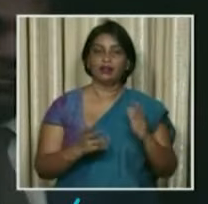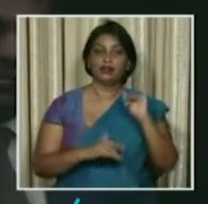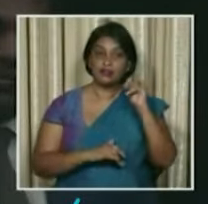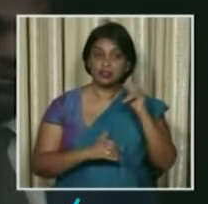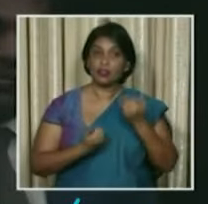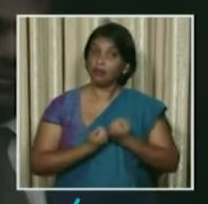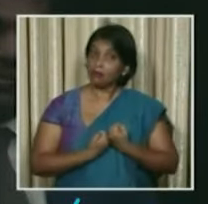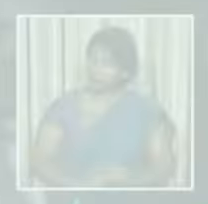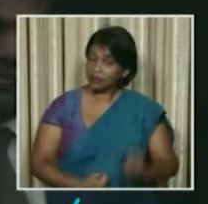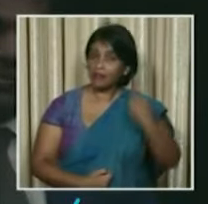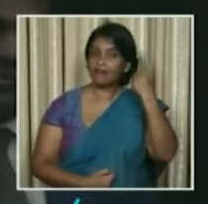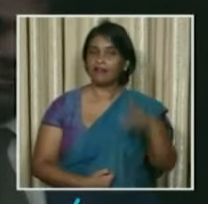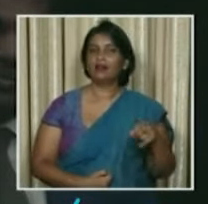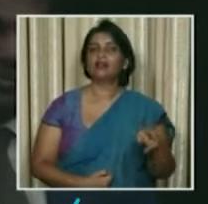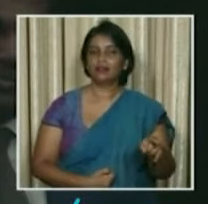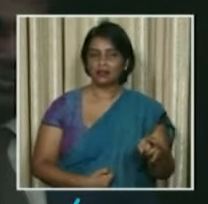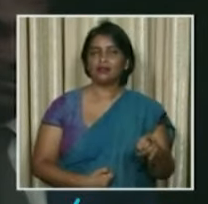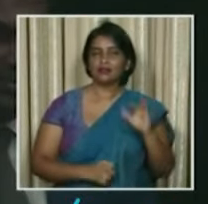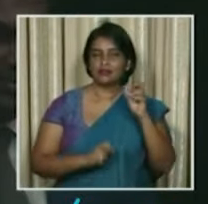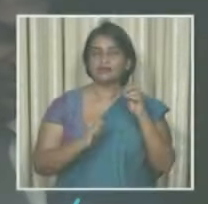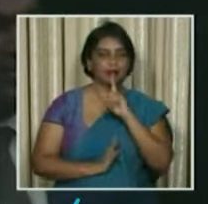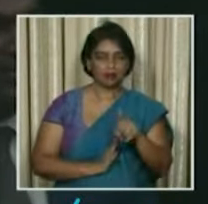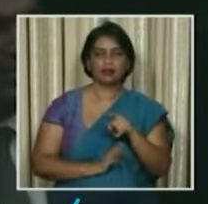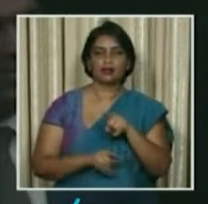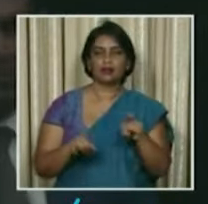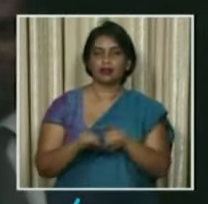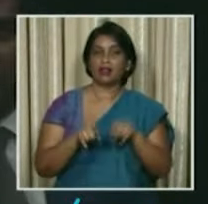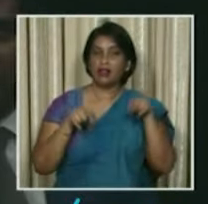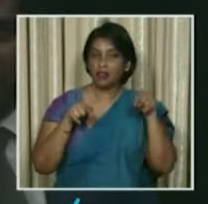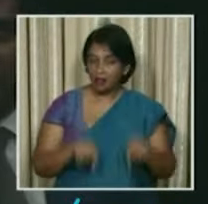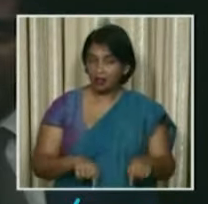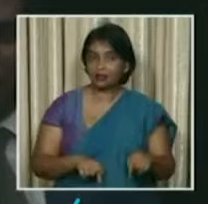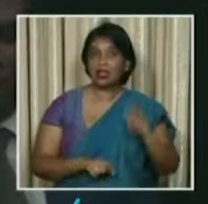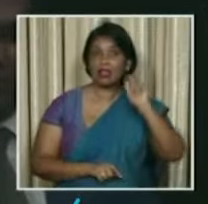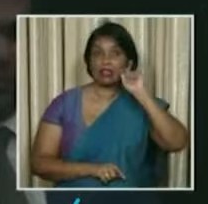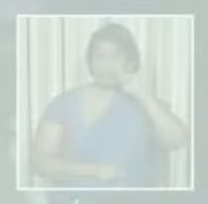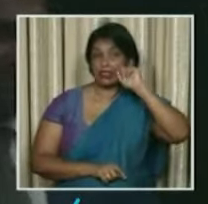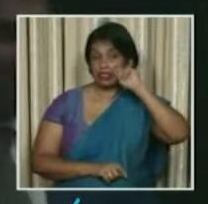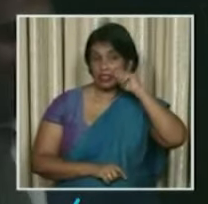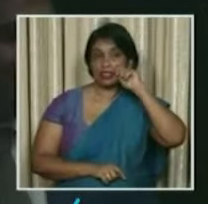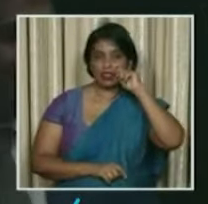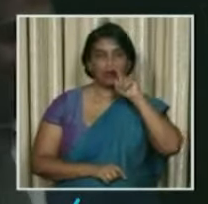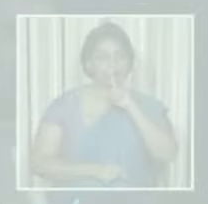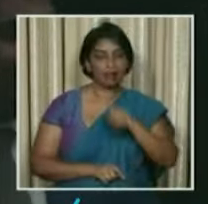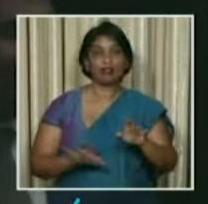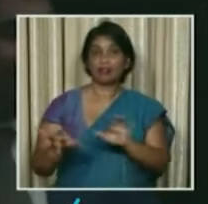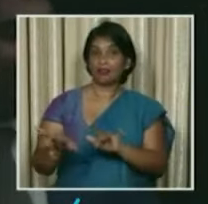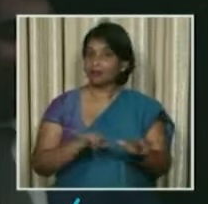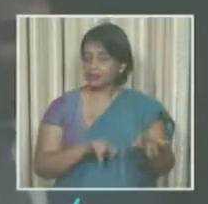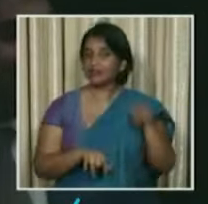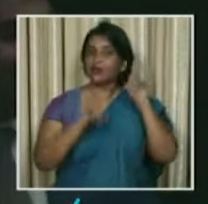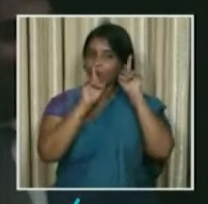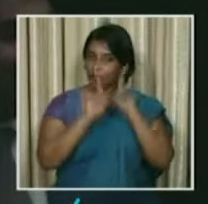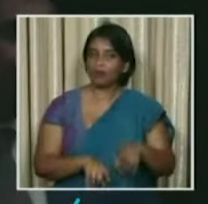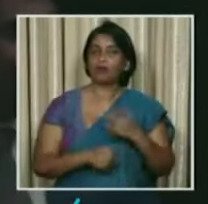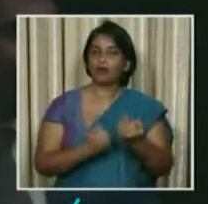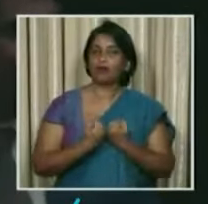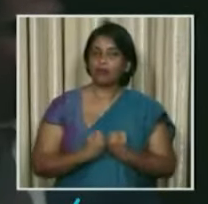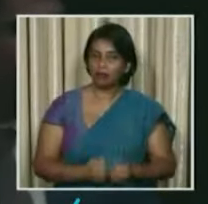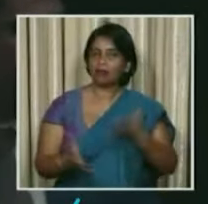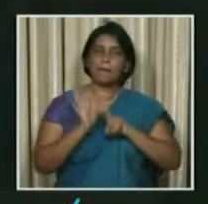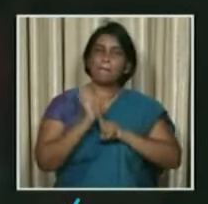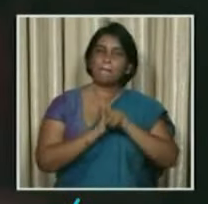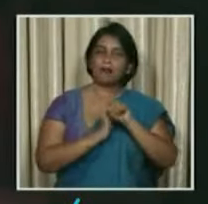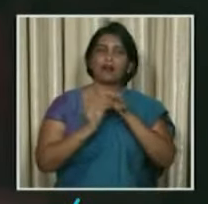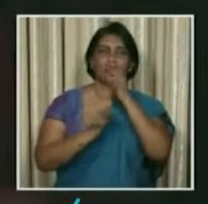සමහරුන්ගේ උප්පත්තිය නිසාම සමහර දේවල් ක්‍රියාපානවා. අද තමන්ගේ පියානෝ ගහලා පියානෝ ගහන්නේ ඔය තියෙන උප්පත්තියේ ප්‍රශ්නයක්